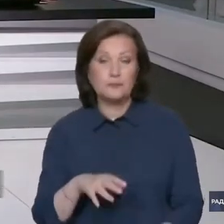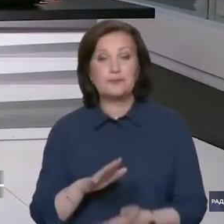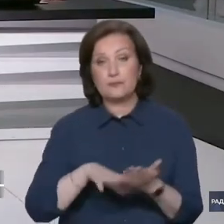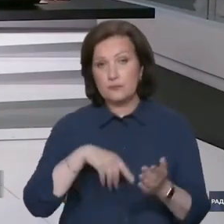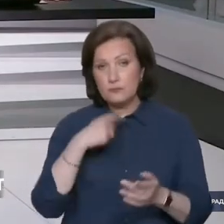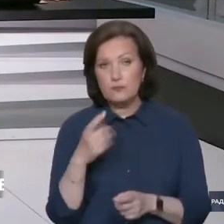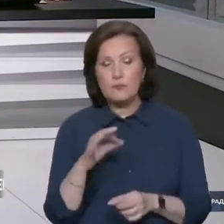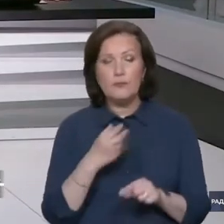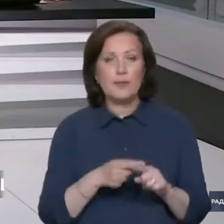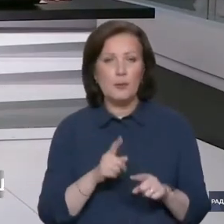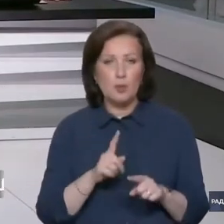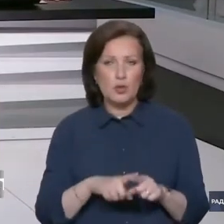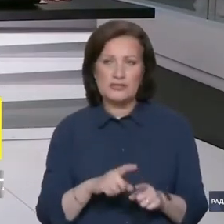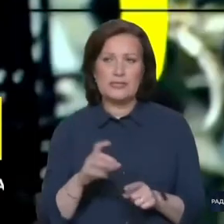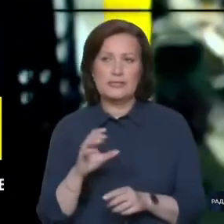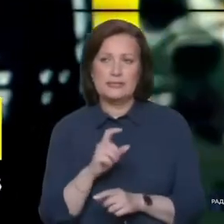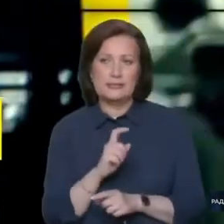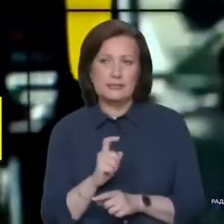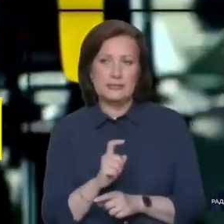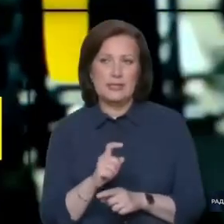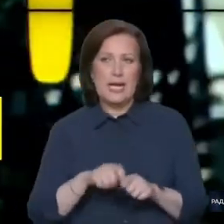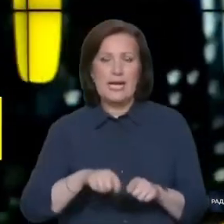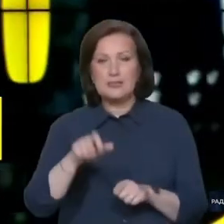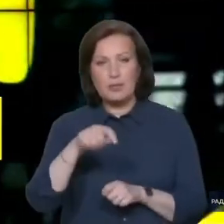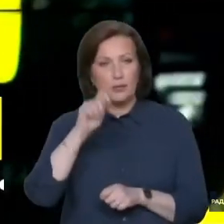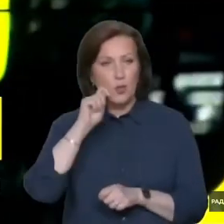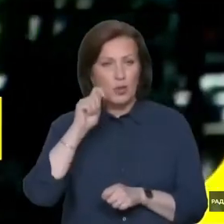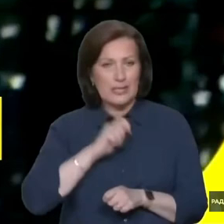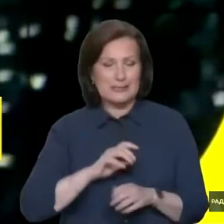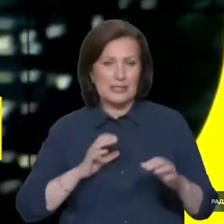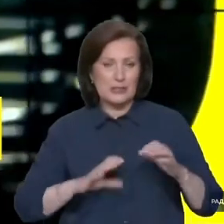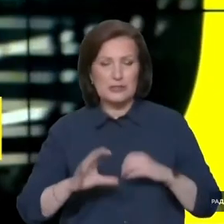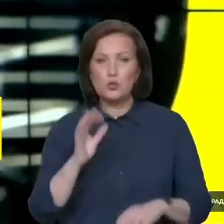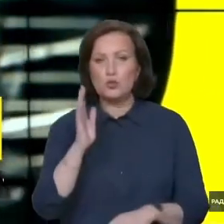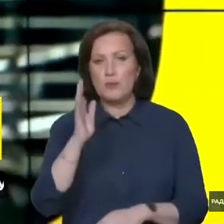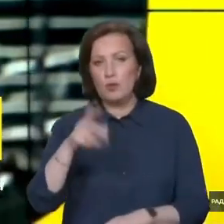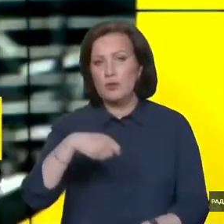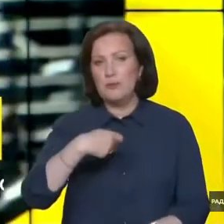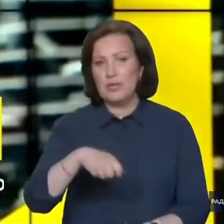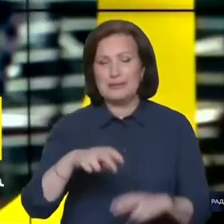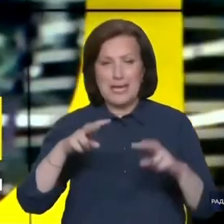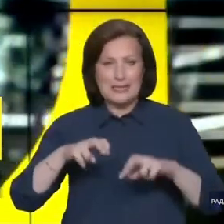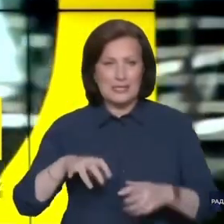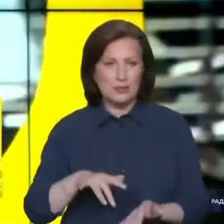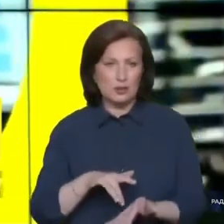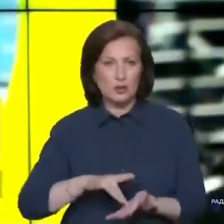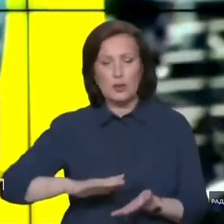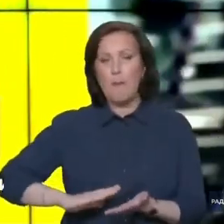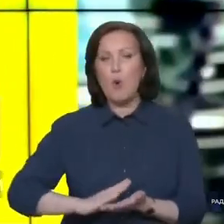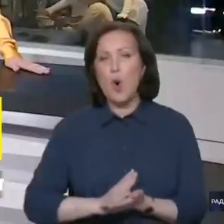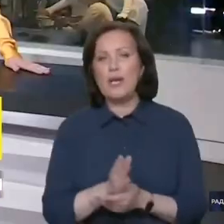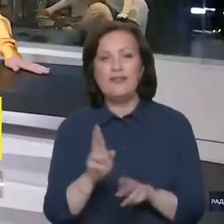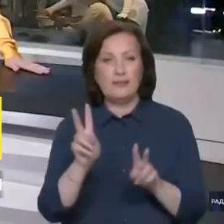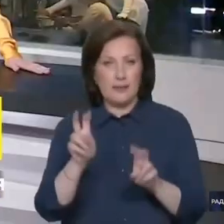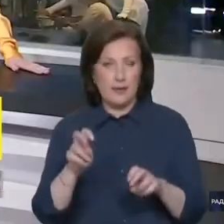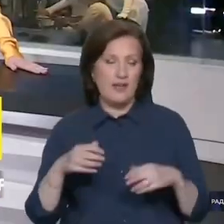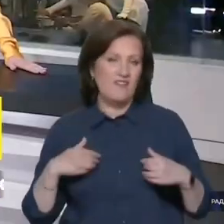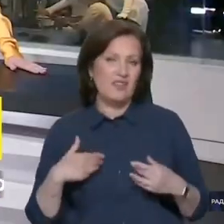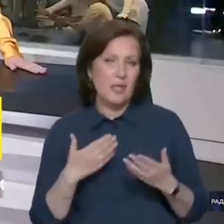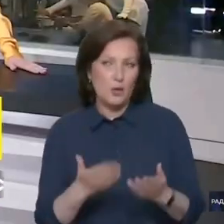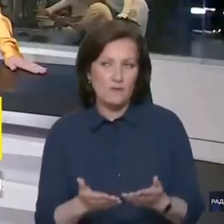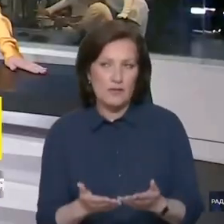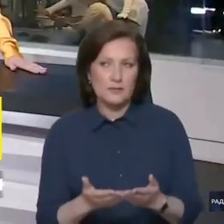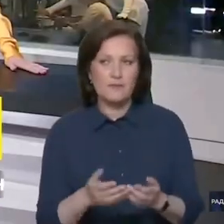Ну і далі говоримо про це із Ігорем Поповим, експерт Українського інституту майбутнього, президент аналітичного центру «Політика». Вітаю вас, пане